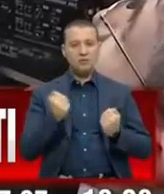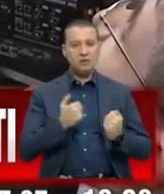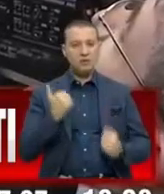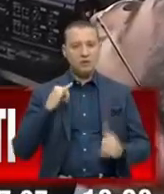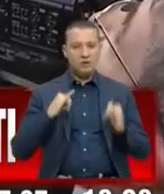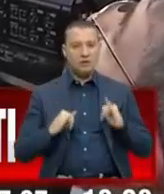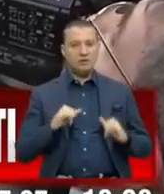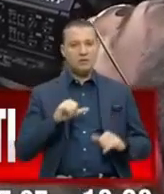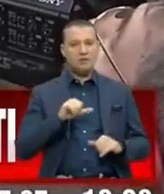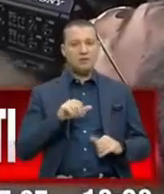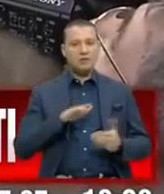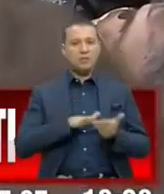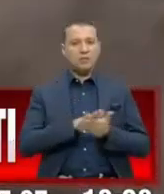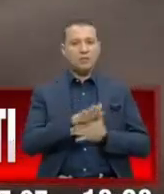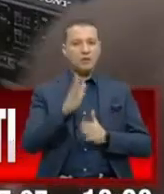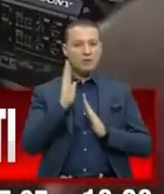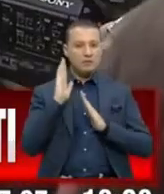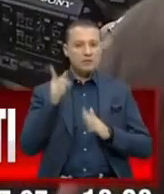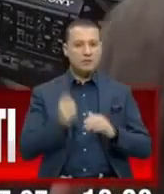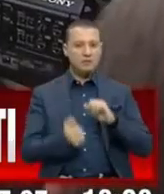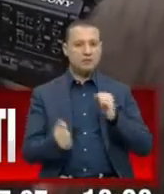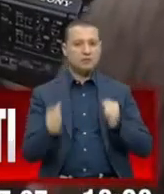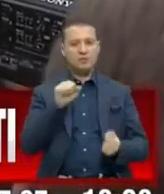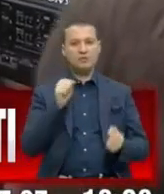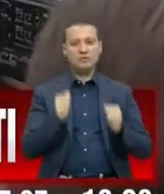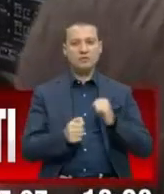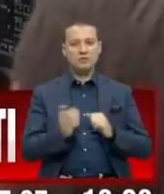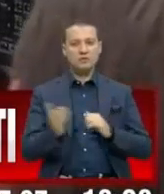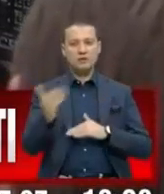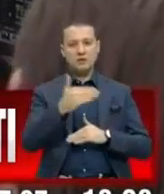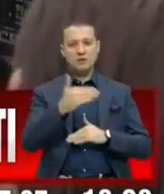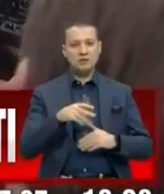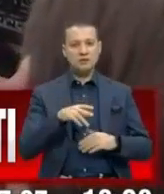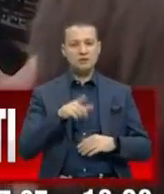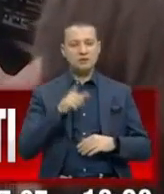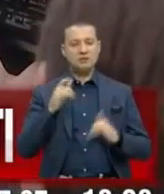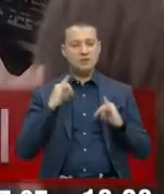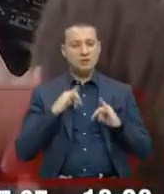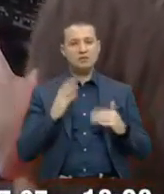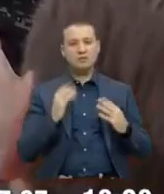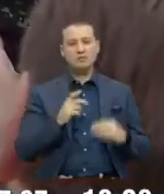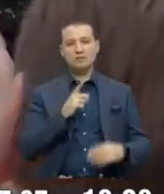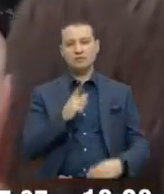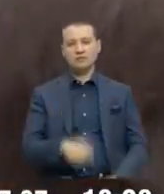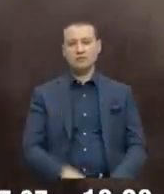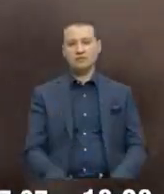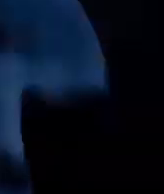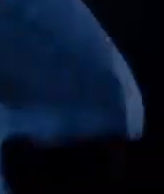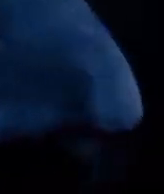rahat, yağ gibi akıyor, dönüşler keskin, viraj alabiliyor.